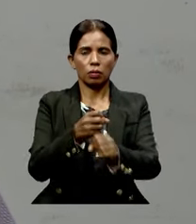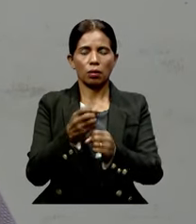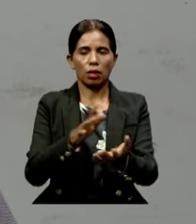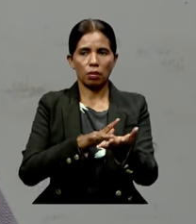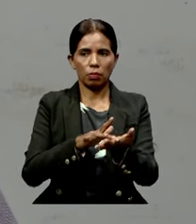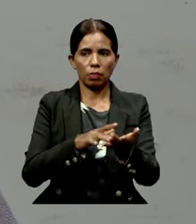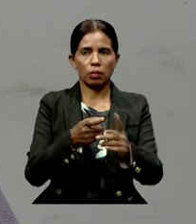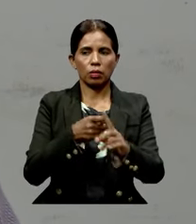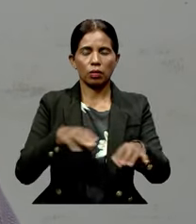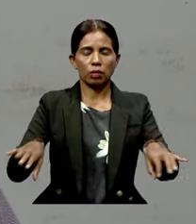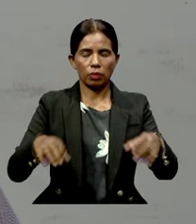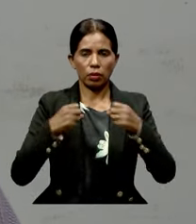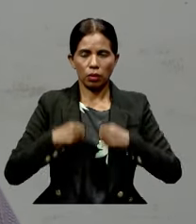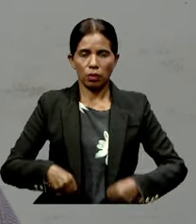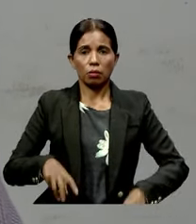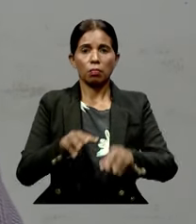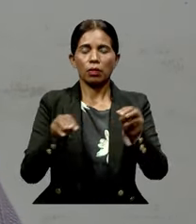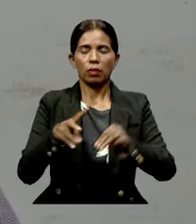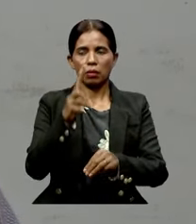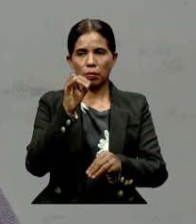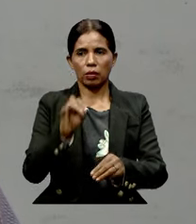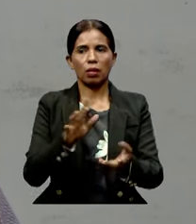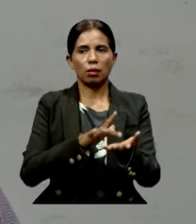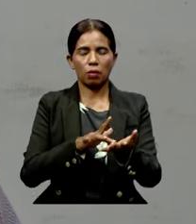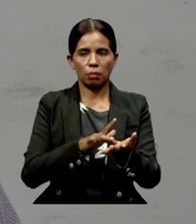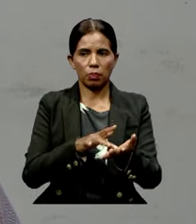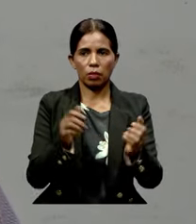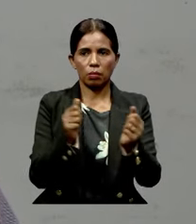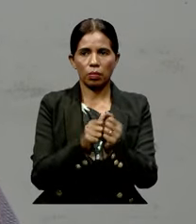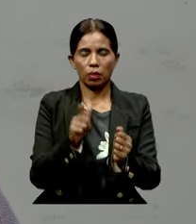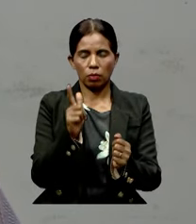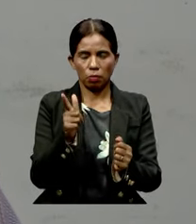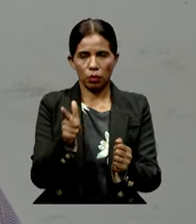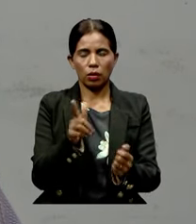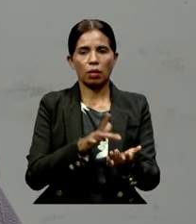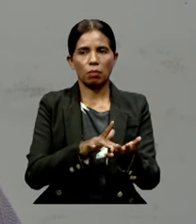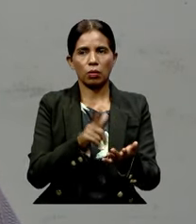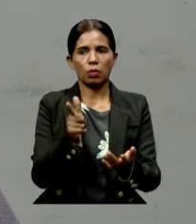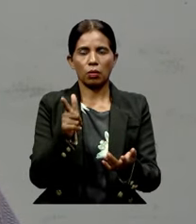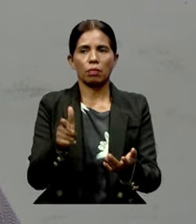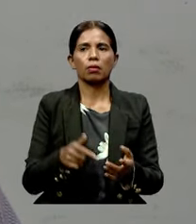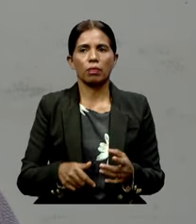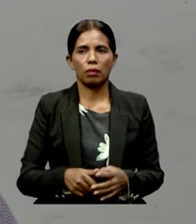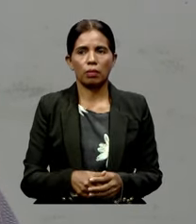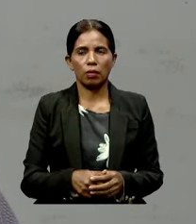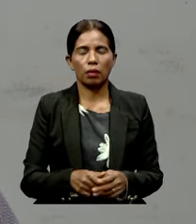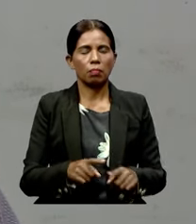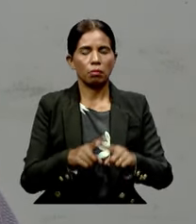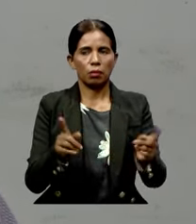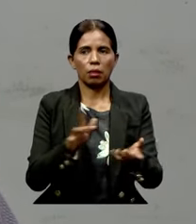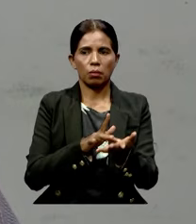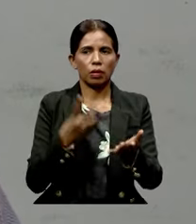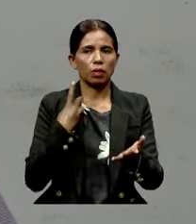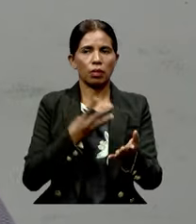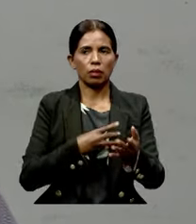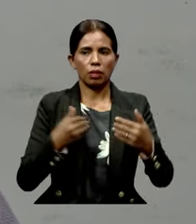mas servicio al municipio i item kueze ruan uluhan sana item na baita simu i maybe item na baita simu mas